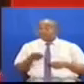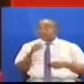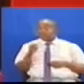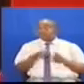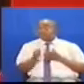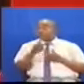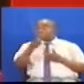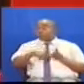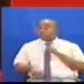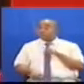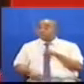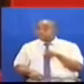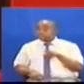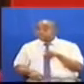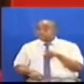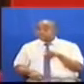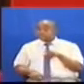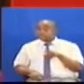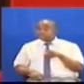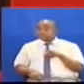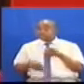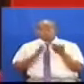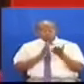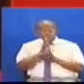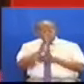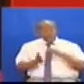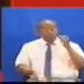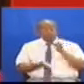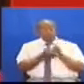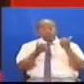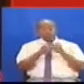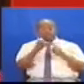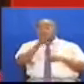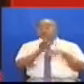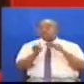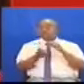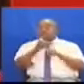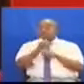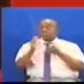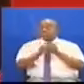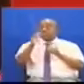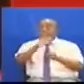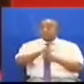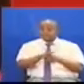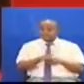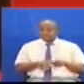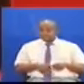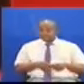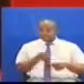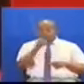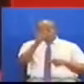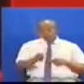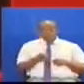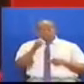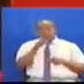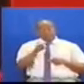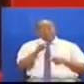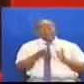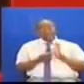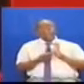Tanzania, jeuri ya Watanzania kupitia Dr. John Pombe Magufuli. Leli ya mfano inayojengwa standard